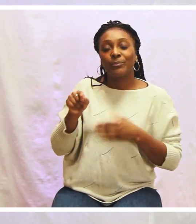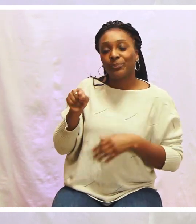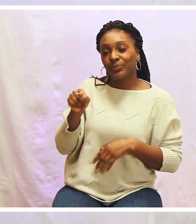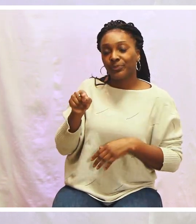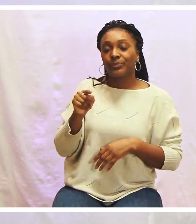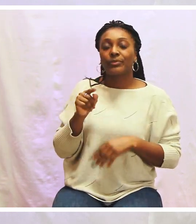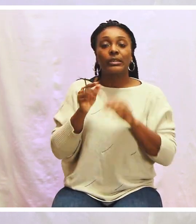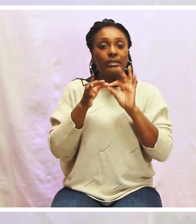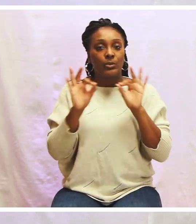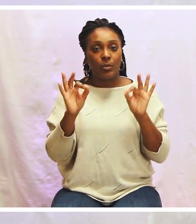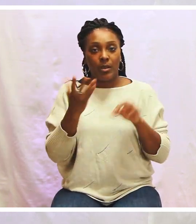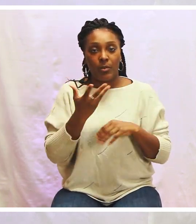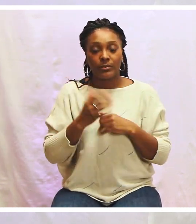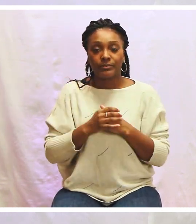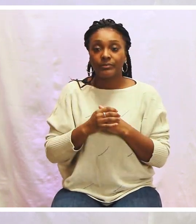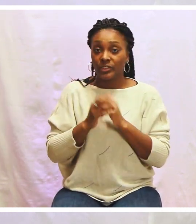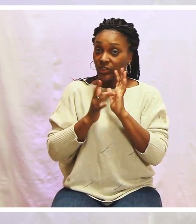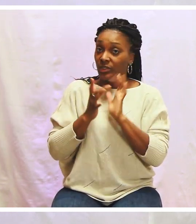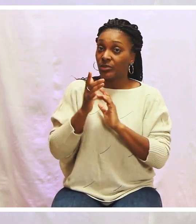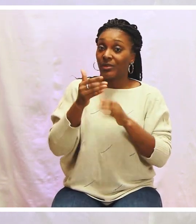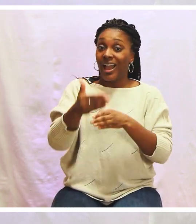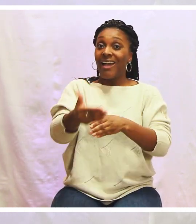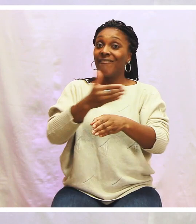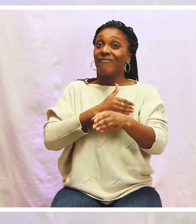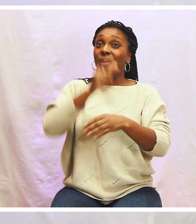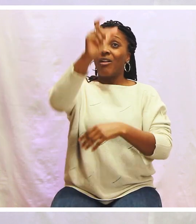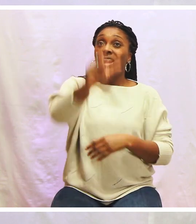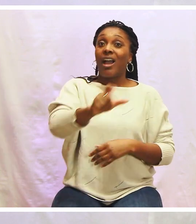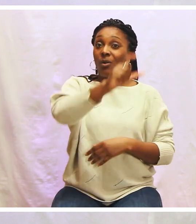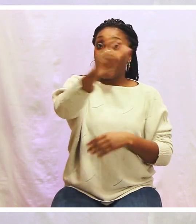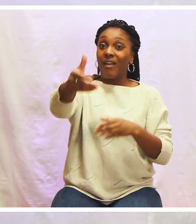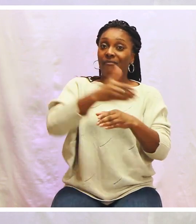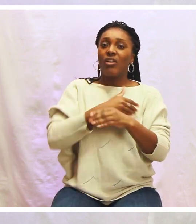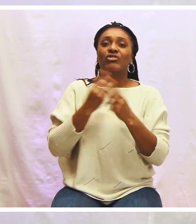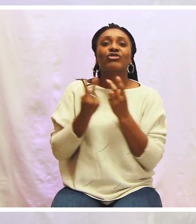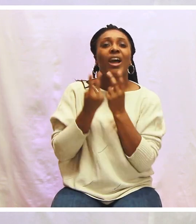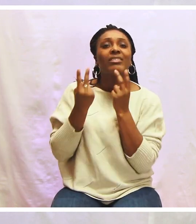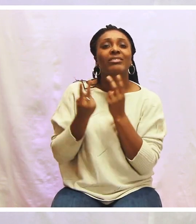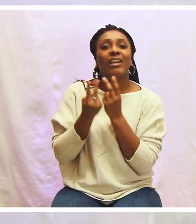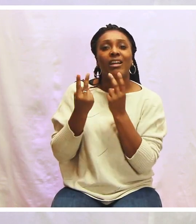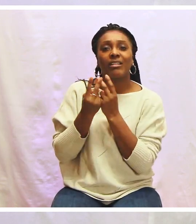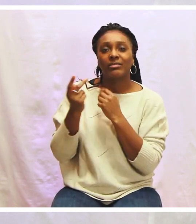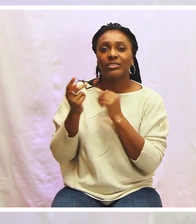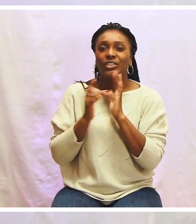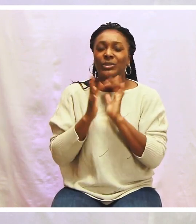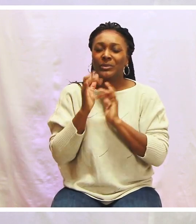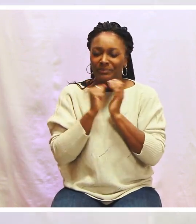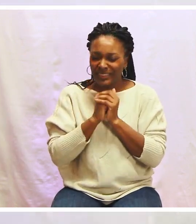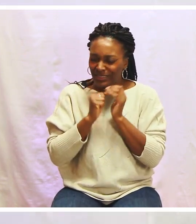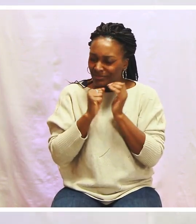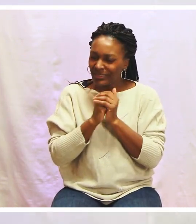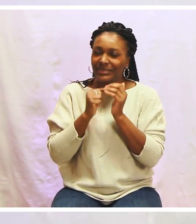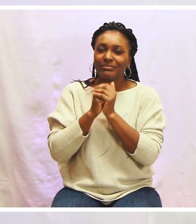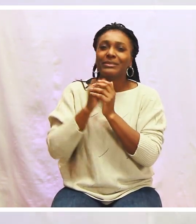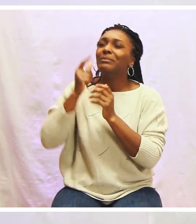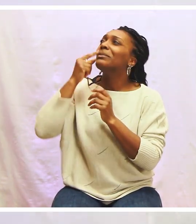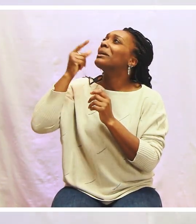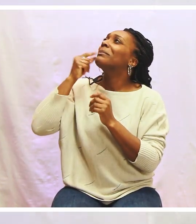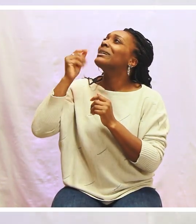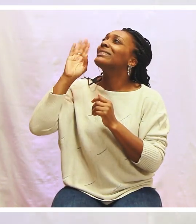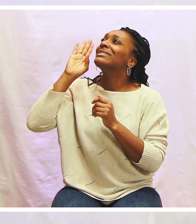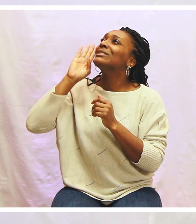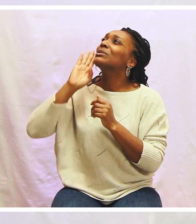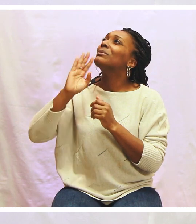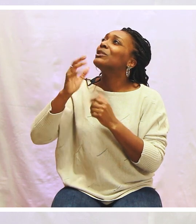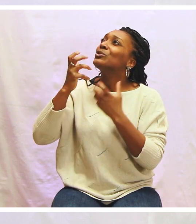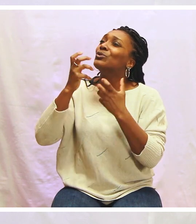au moment, eh bien, qui va être crucifié juste avant, dans le jardin de Gethsémanée, il y a cette prière qu'il fait monter au Père et qui lui dit, si tu voulais éloigner de moi